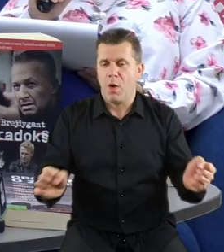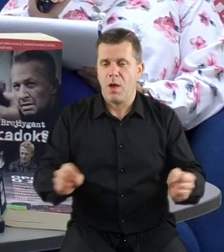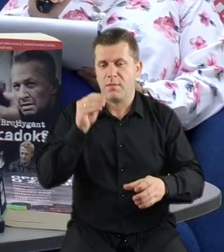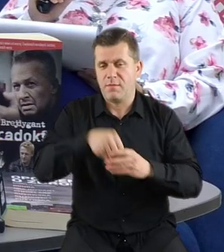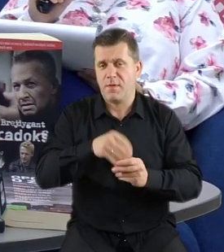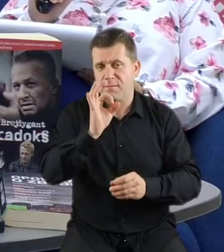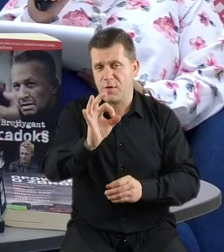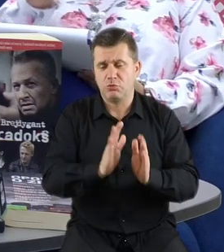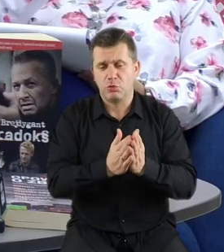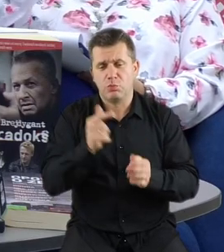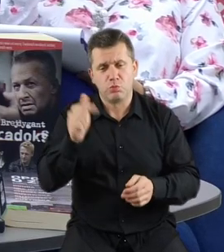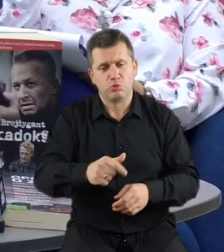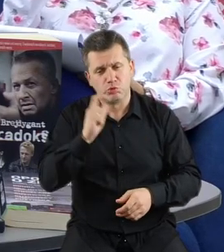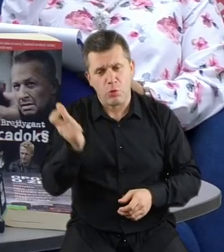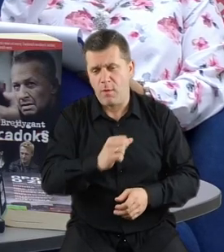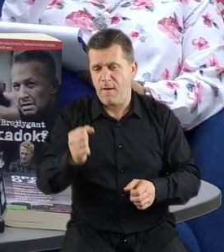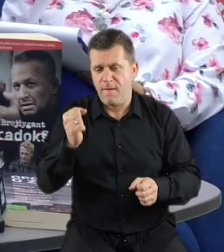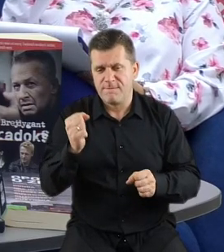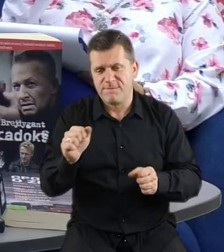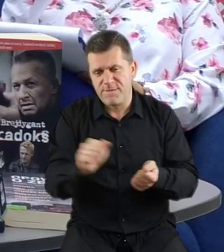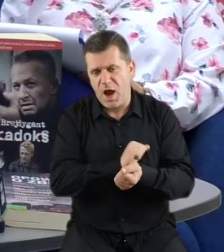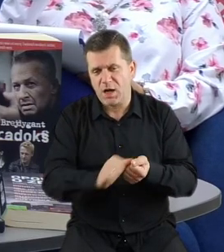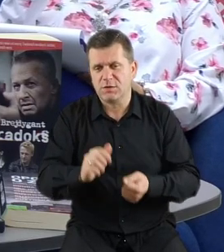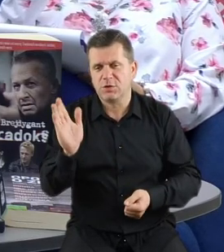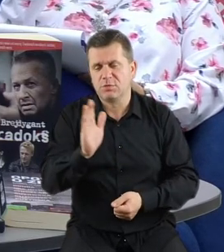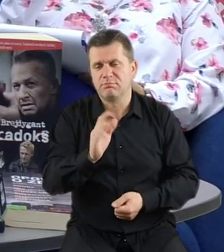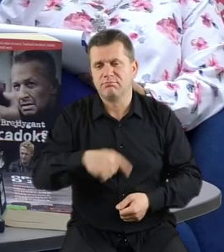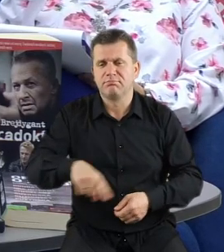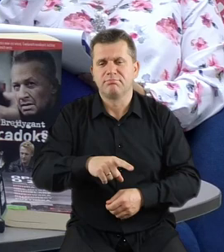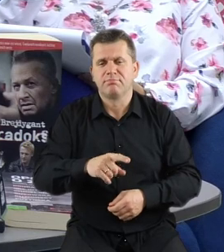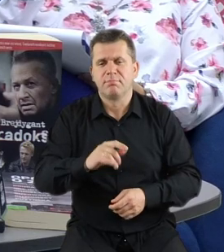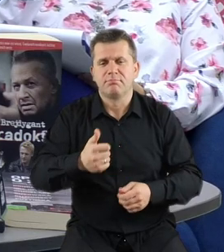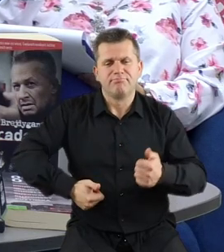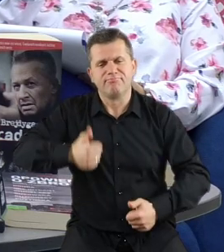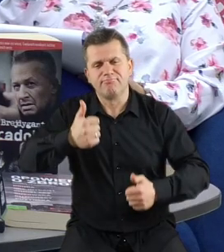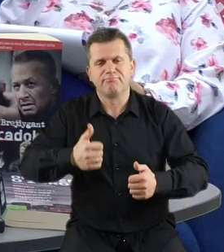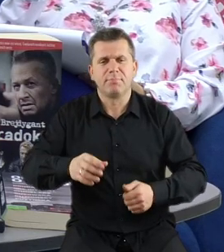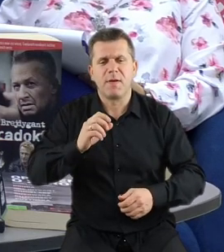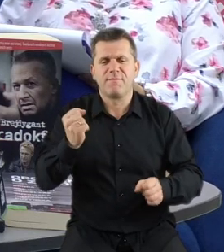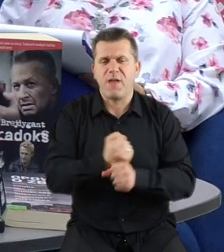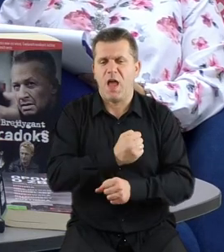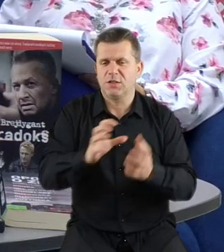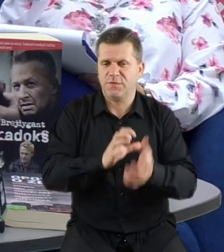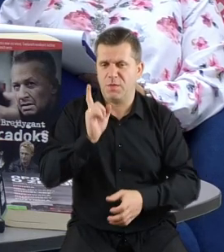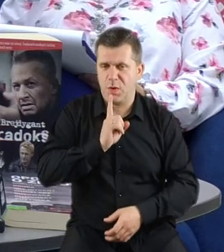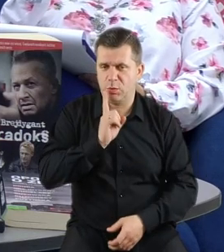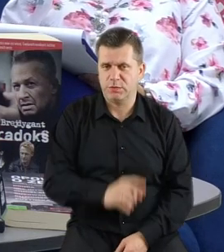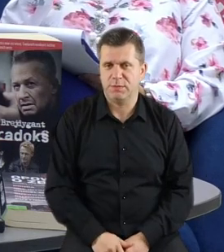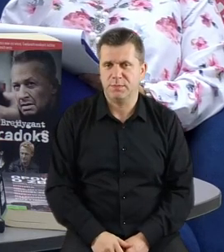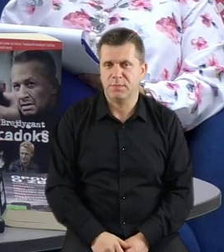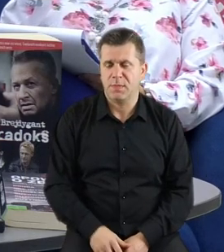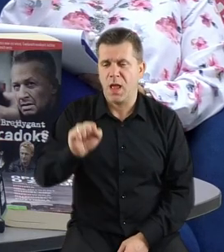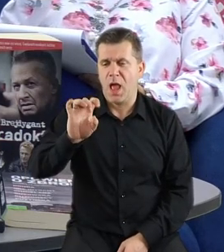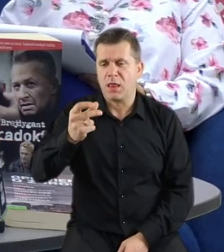Bohaterki w pana książkach ciągle muszą walczyć z szowinizmem w tym męskim, twardym świecie. Agnieszka Polkowska